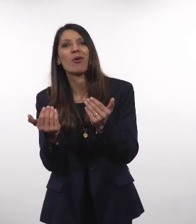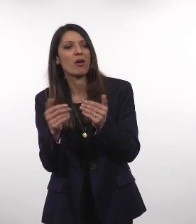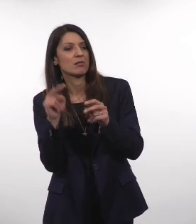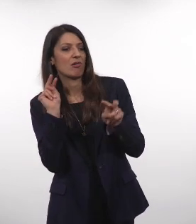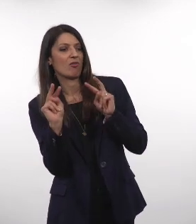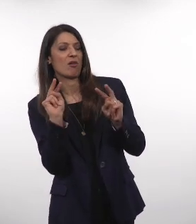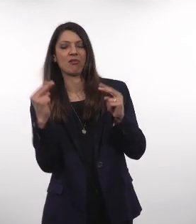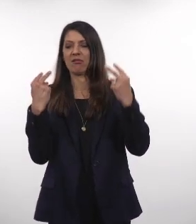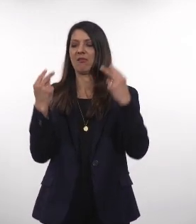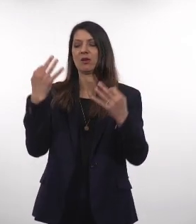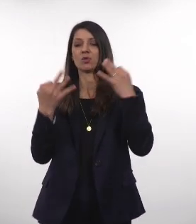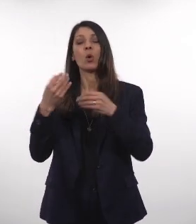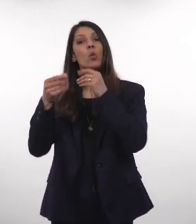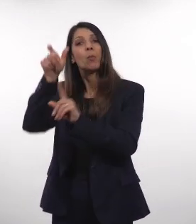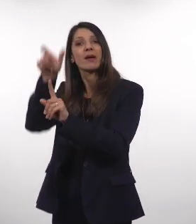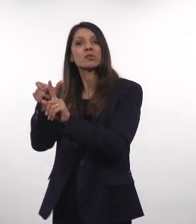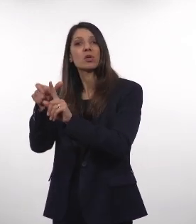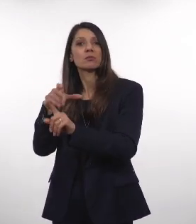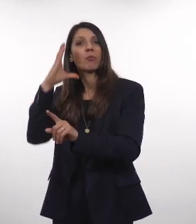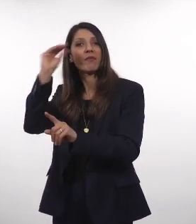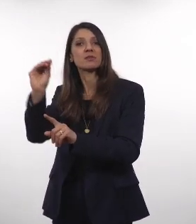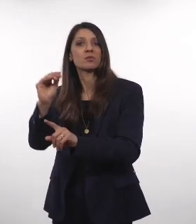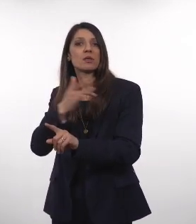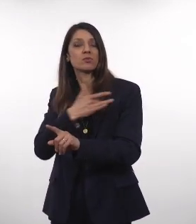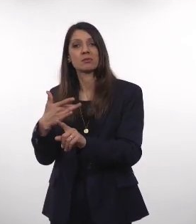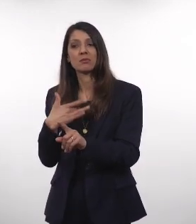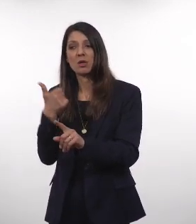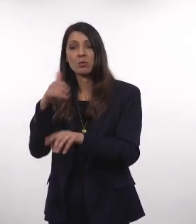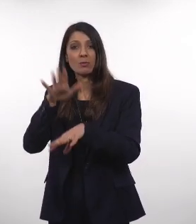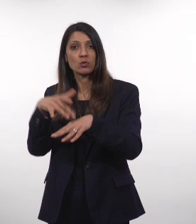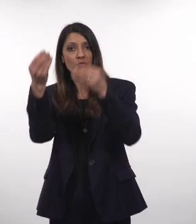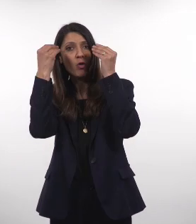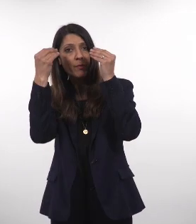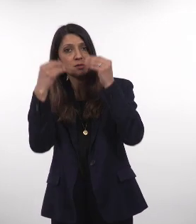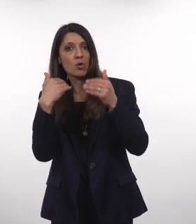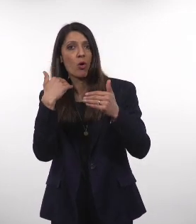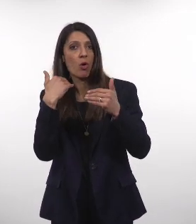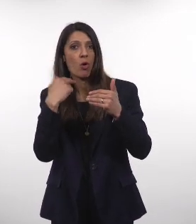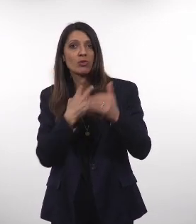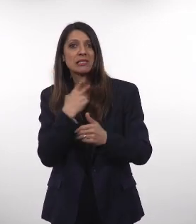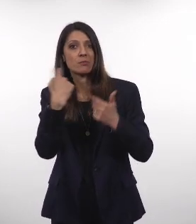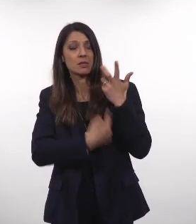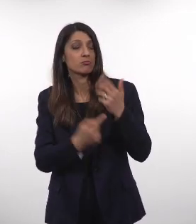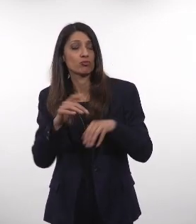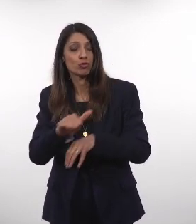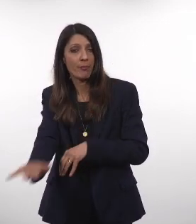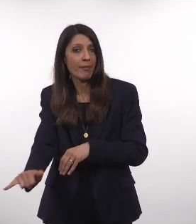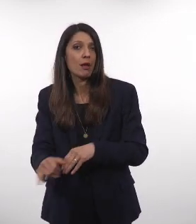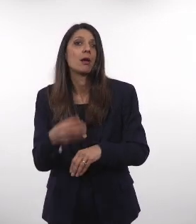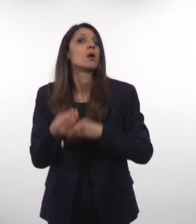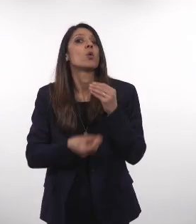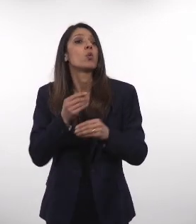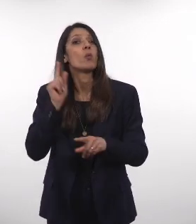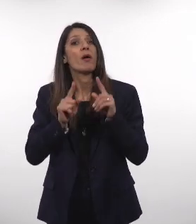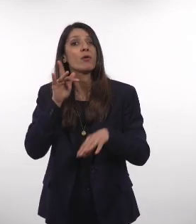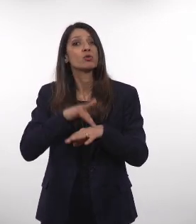forcément formés à différents types de handicap. Et puis là aussi, si leur proche a vécu des expériences qui se sont